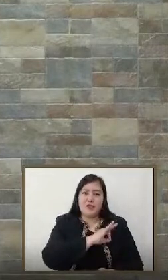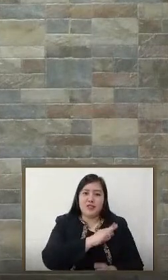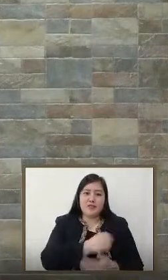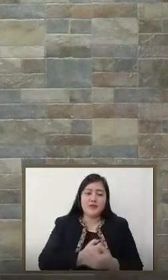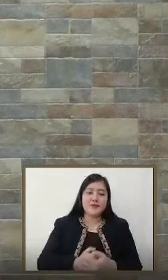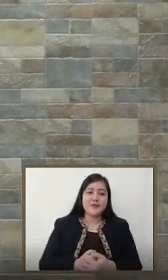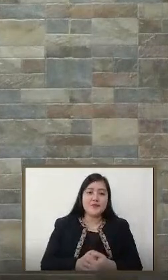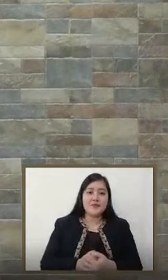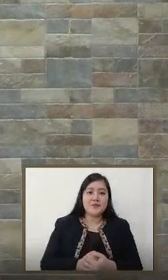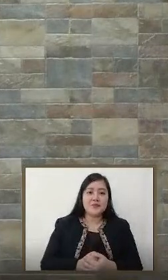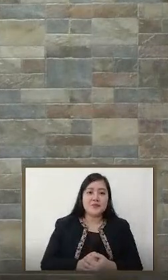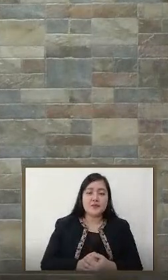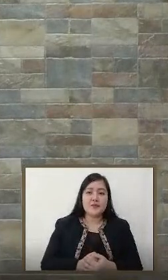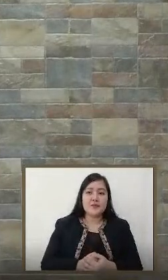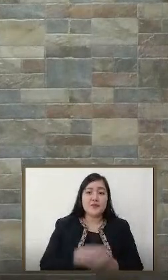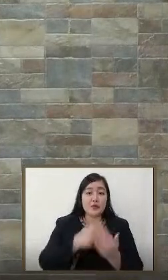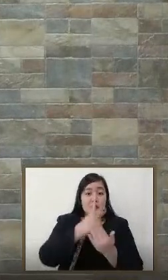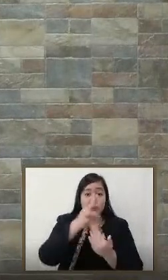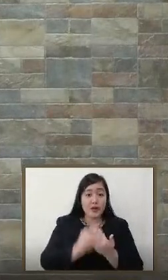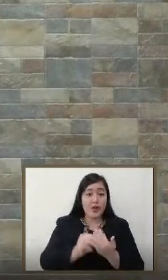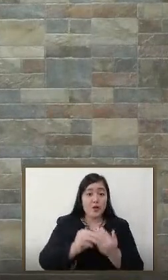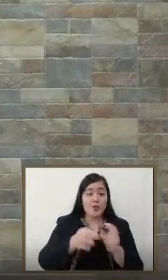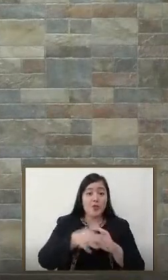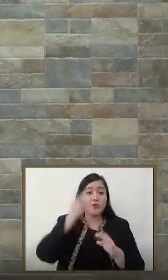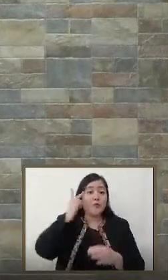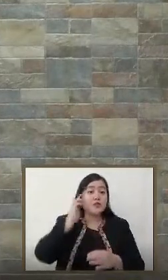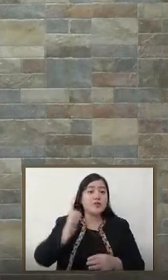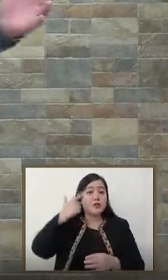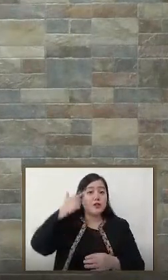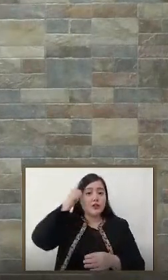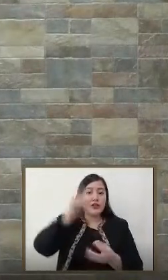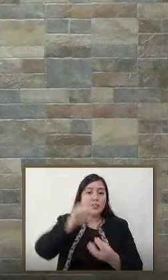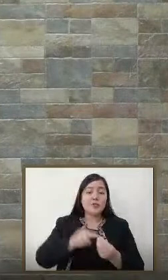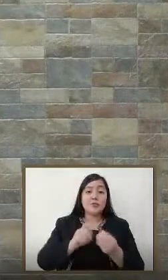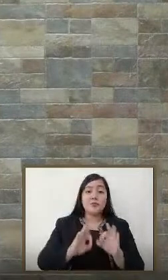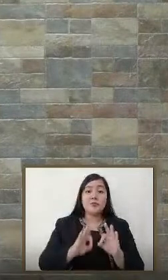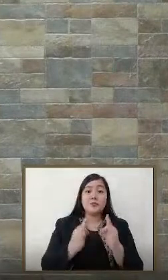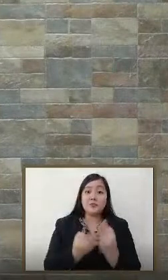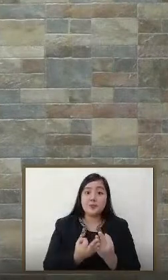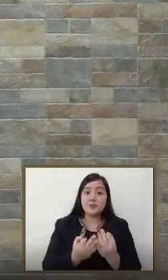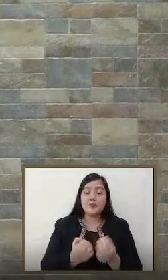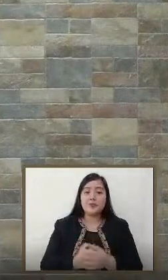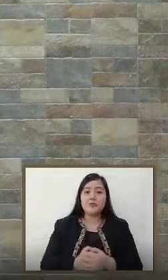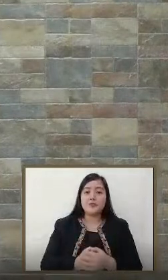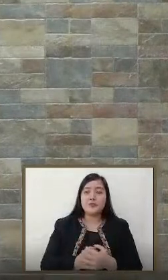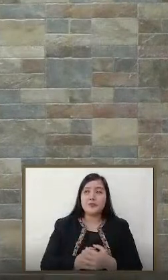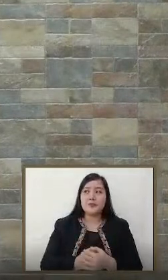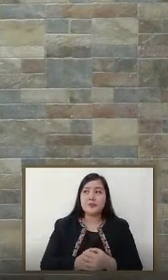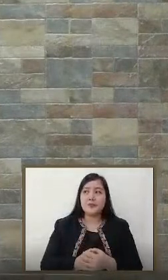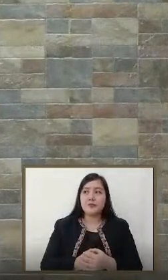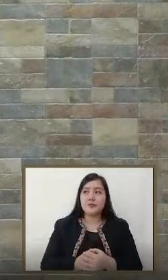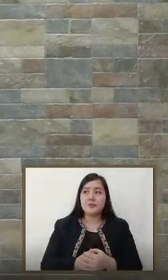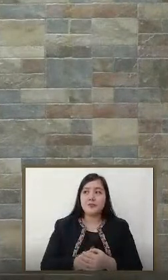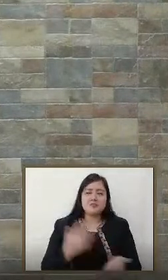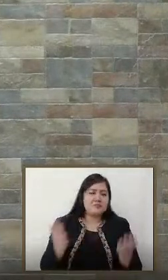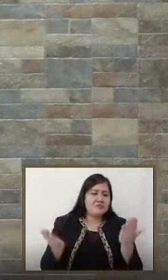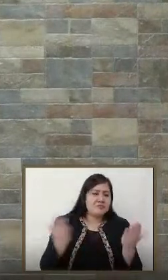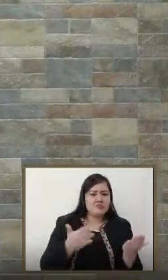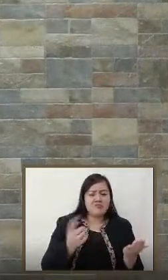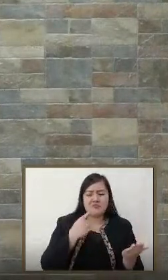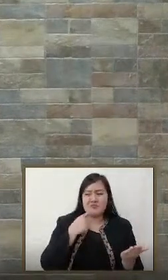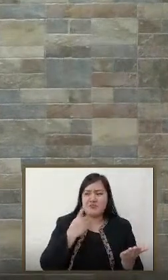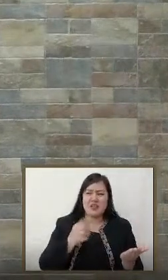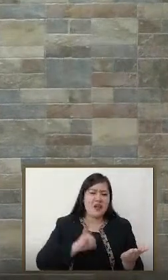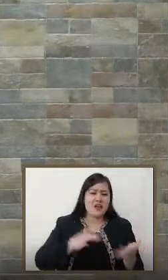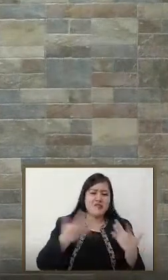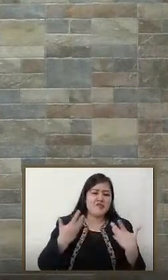Yung programa ng ating pastor about the family. Sabi ko sa inyo, yung iba dyan, parang narinig ko na yung pastor. Okay, go ahead.